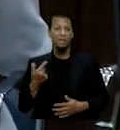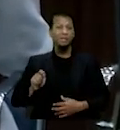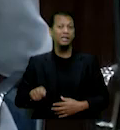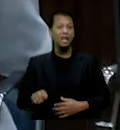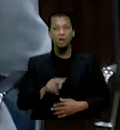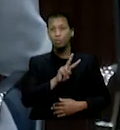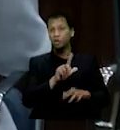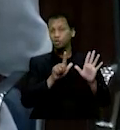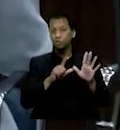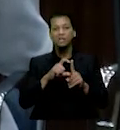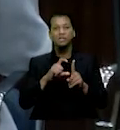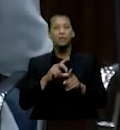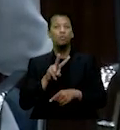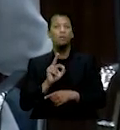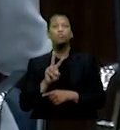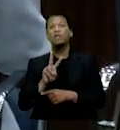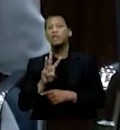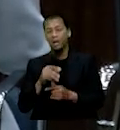istrinyaananjkan 2